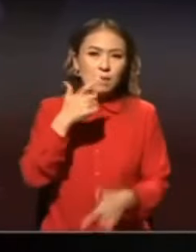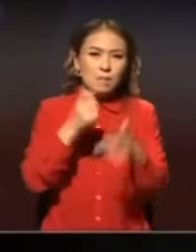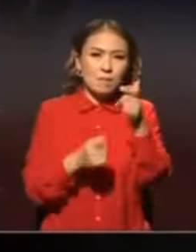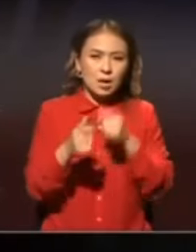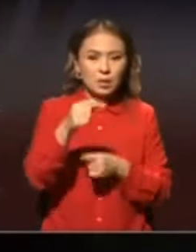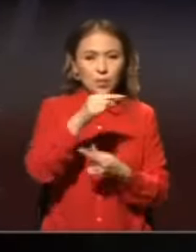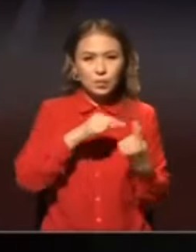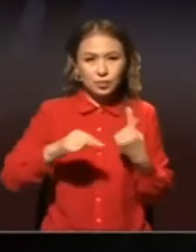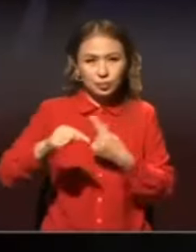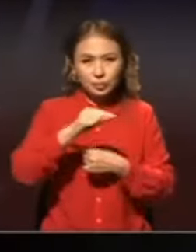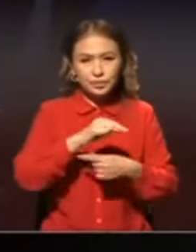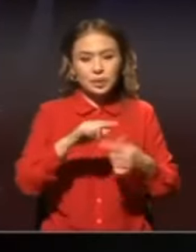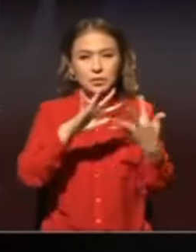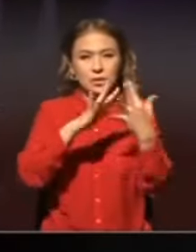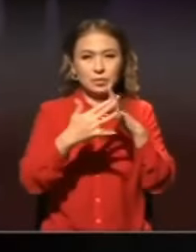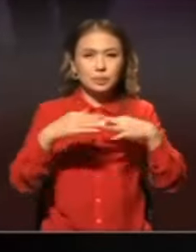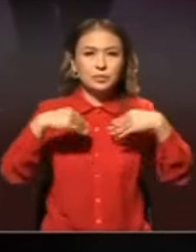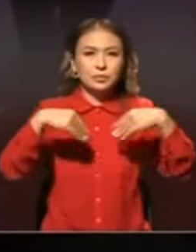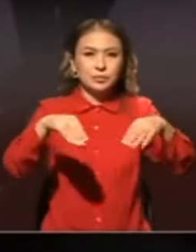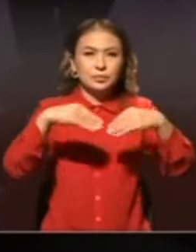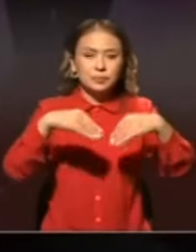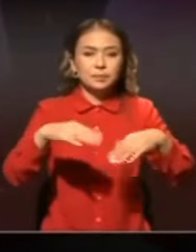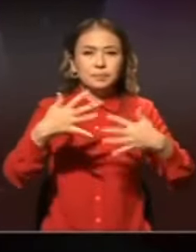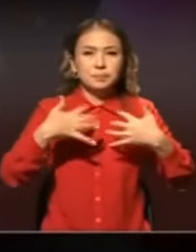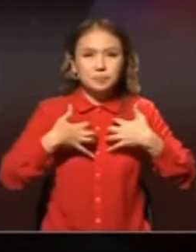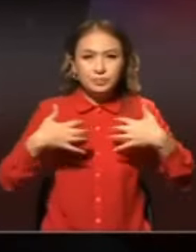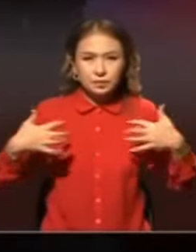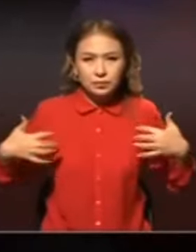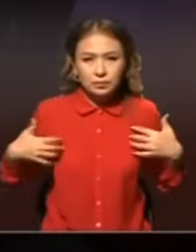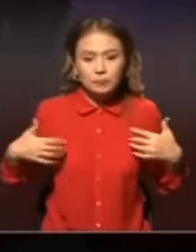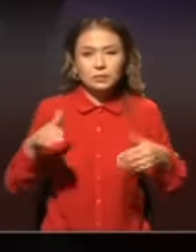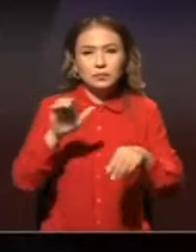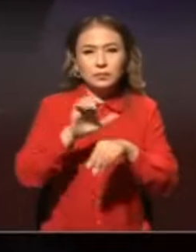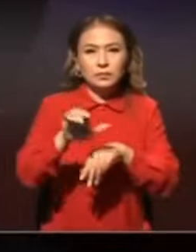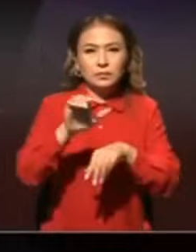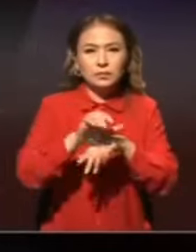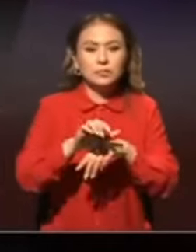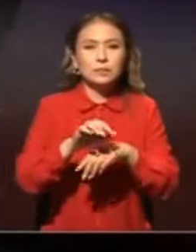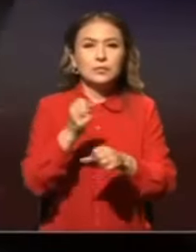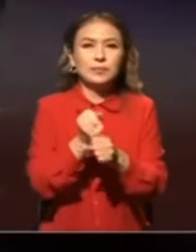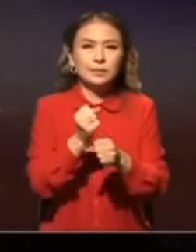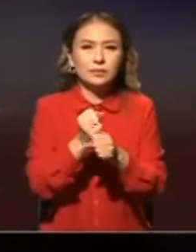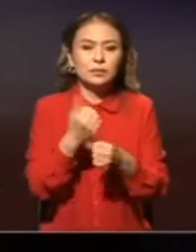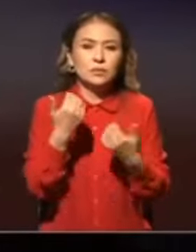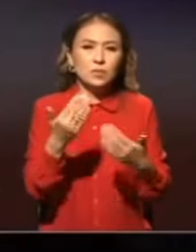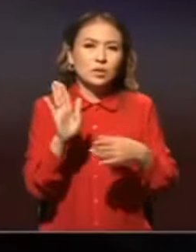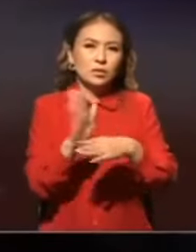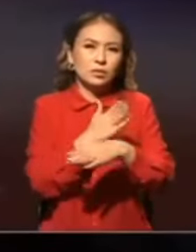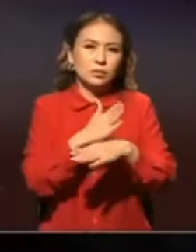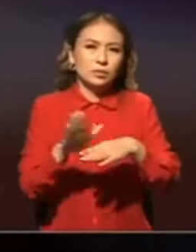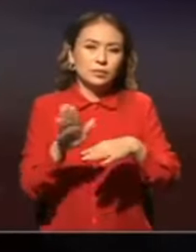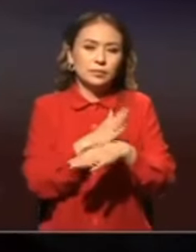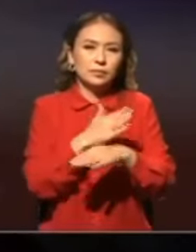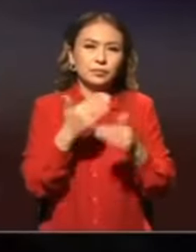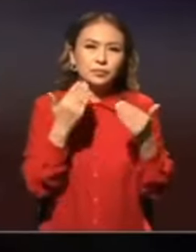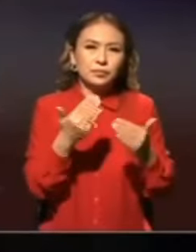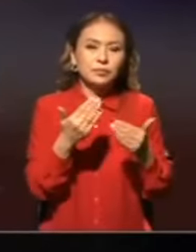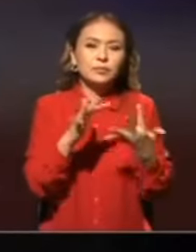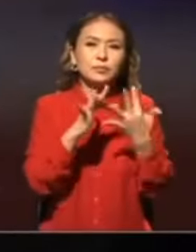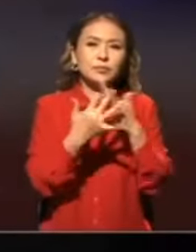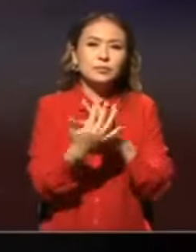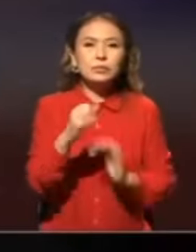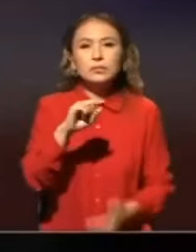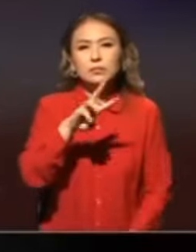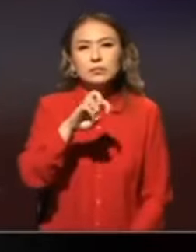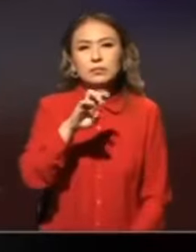да басқа мынау ауыл шаруашылығындағы мынау мал өнімдерін негізгі құраушысы осы жеке қосалқы шаруашылықтар. Яғни ауыл